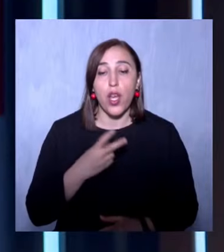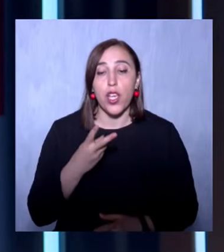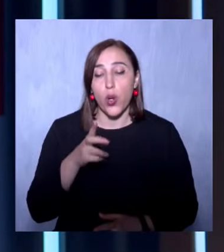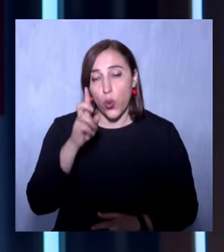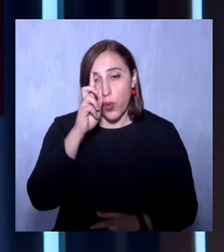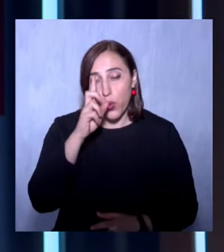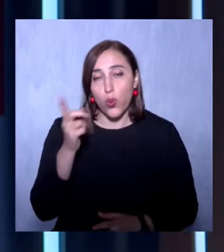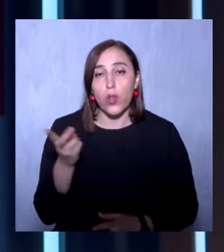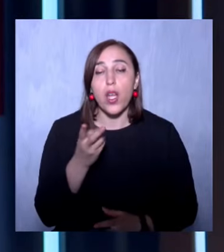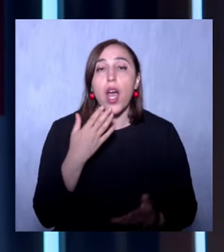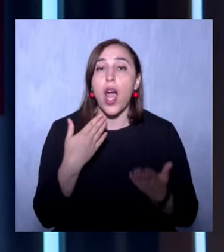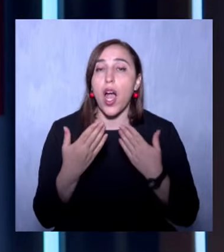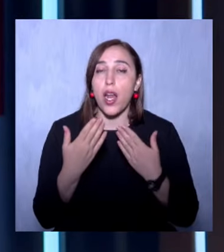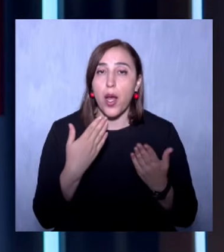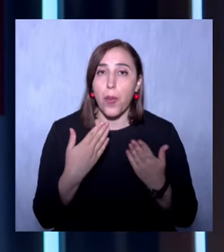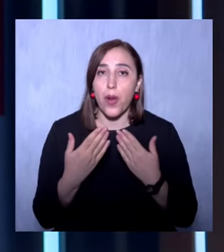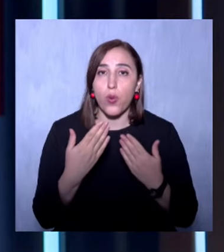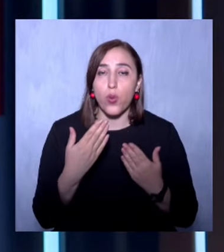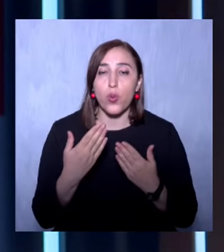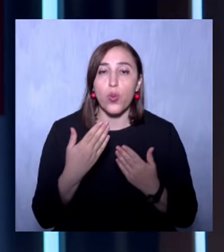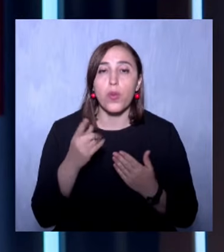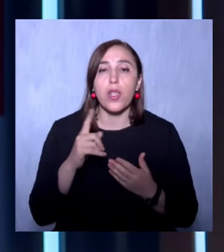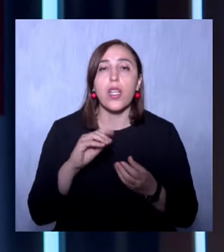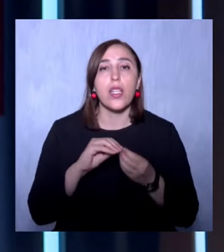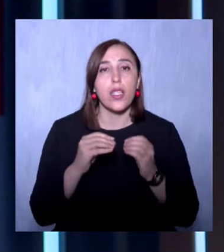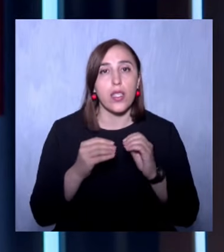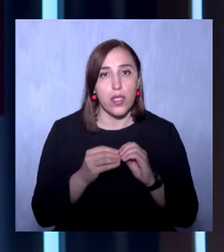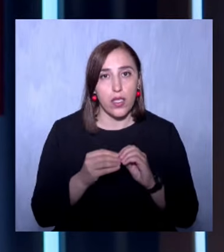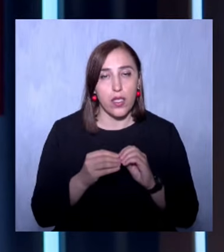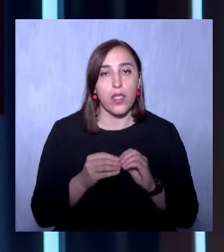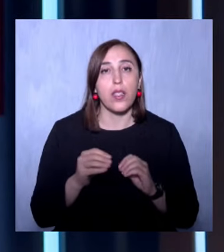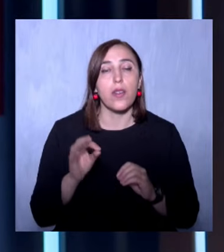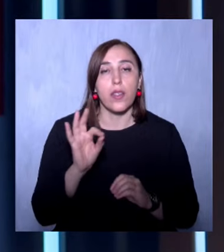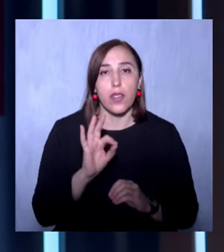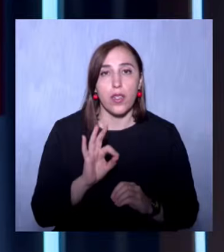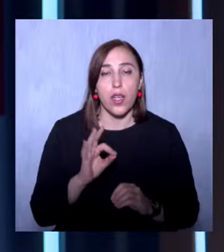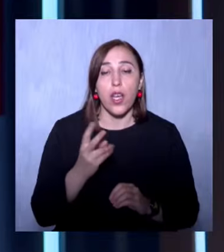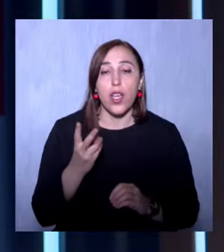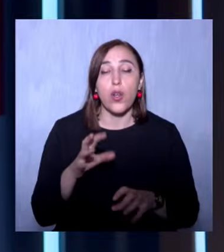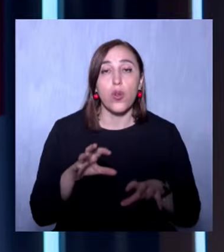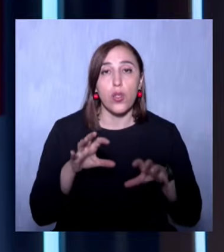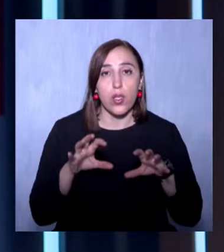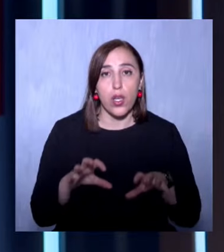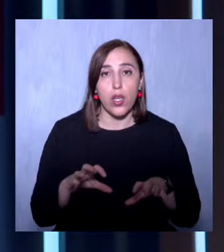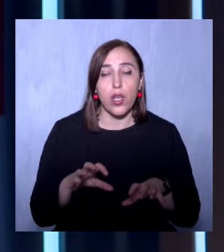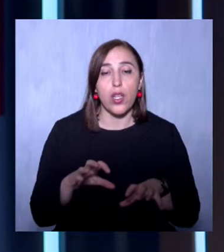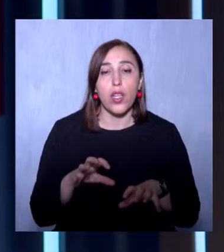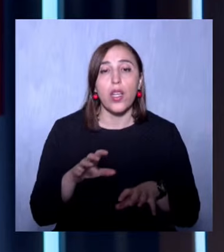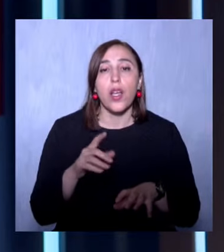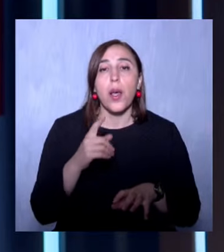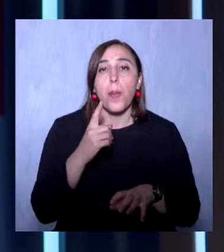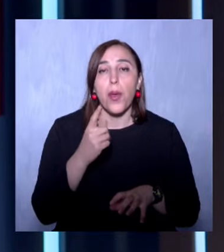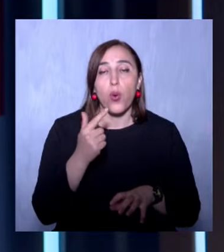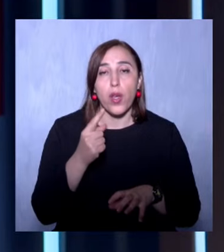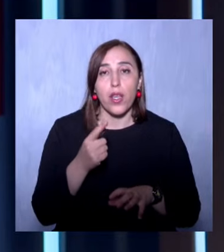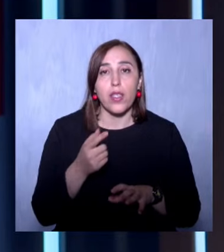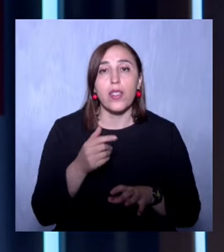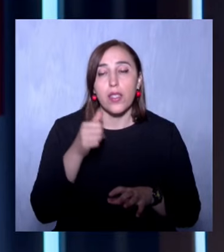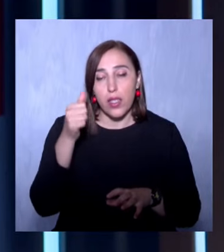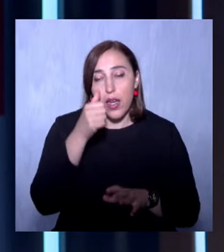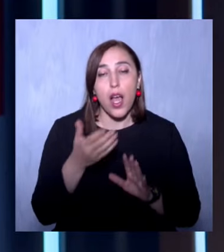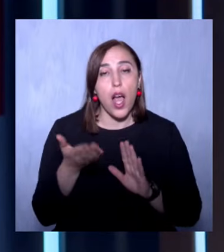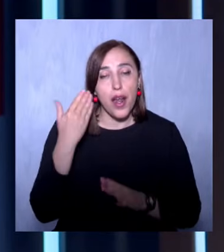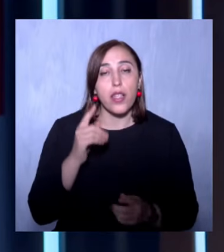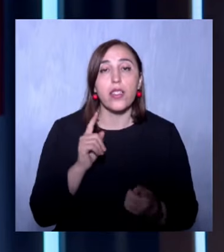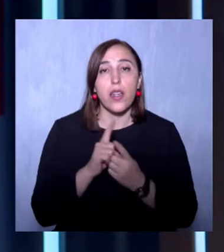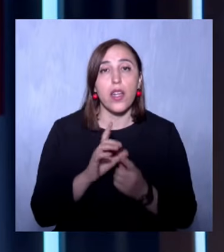երկու երկրների հարաբերություններում եղած կնճռոտ հարցերը։ Երկու առաջնորդները վերջին անգամ դեմ-առդեմ հանդիպել էին 1.5